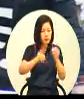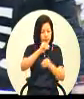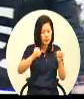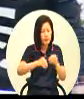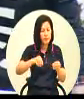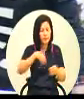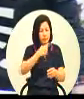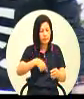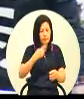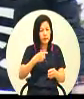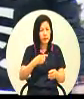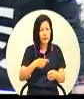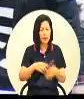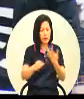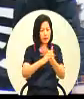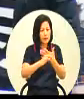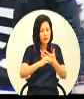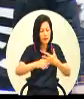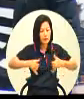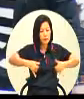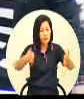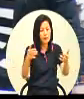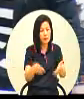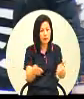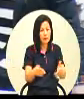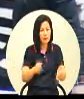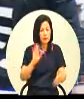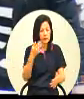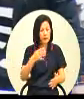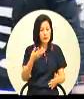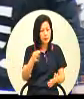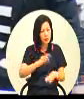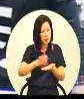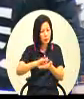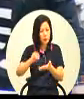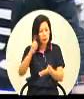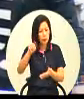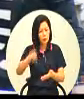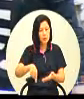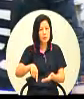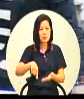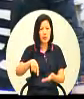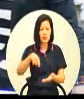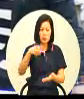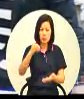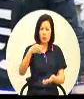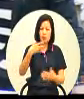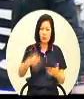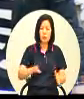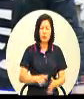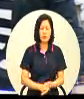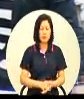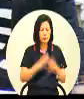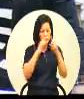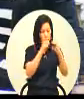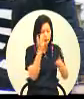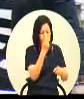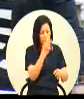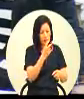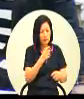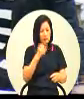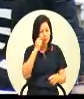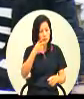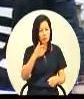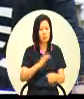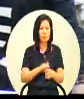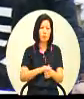个示范的道路，但是听说建委大概要1000出了，所以目前为止啊，会刊完将近半年没有任何